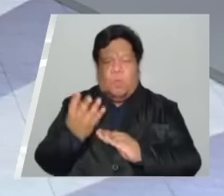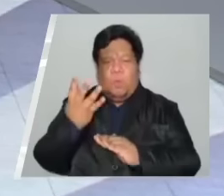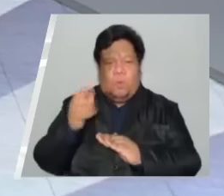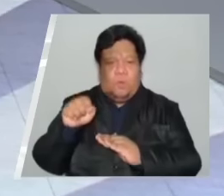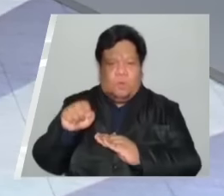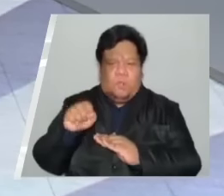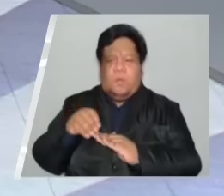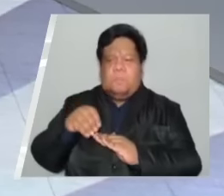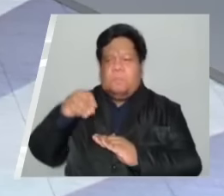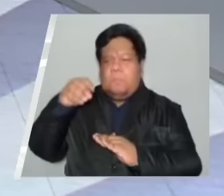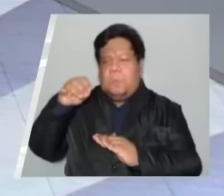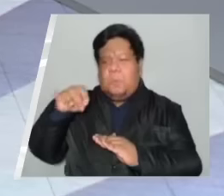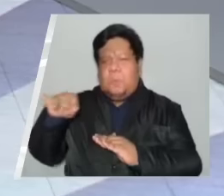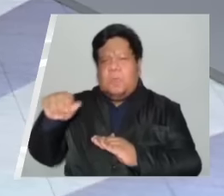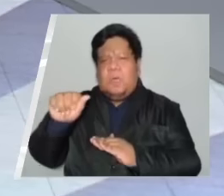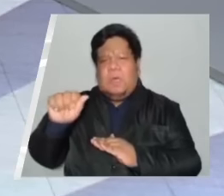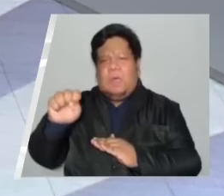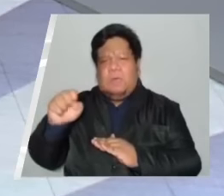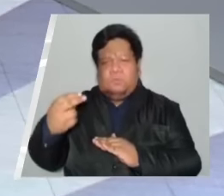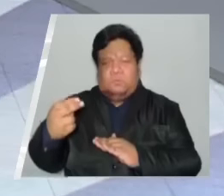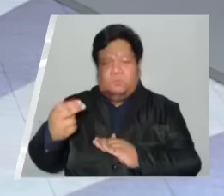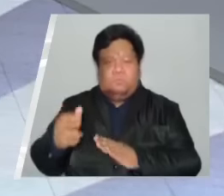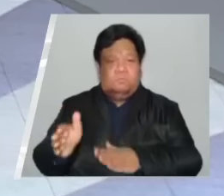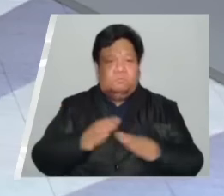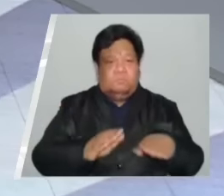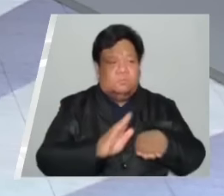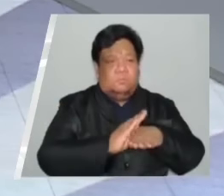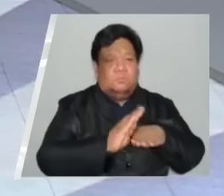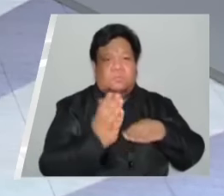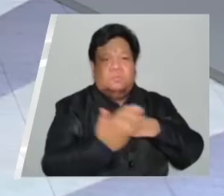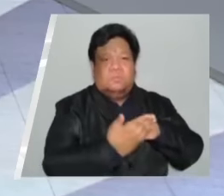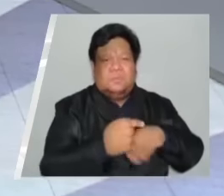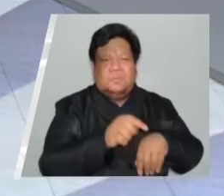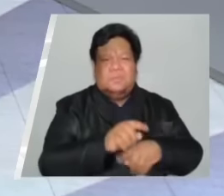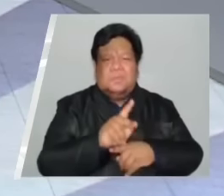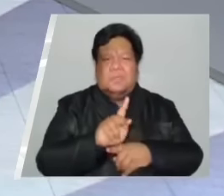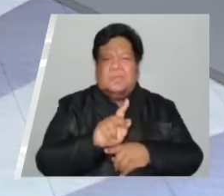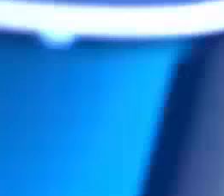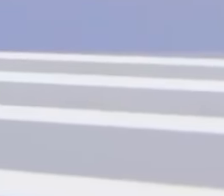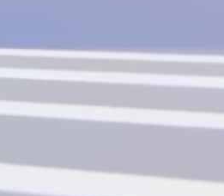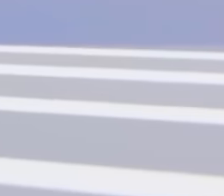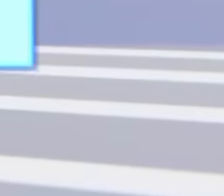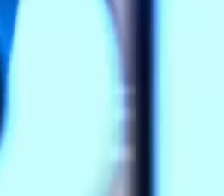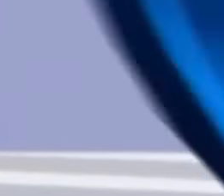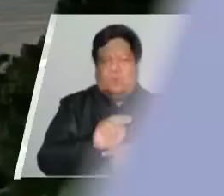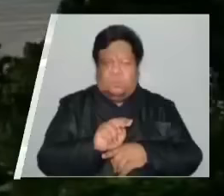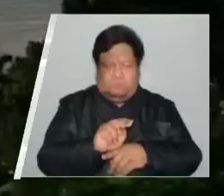FIVOX dahil mataas ang ibinubugang sulfur dioxide. Saksi, si Nico Wahe.